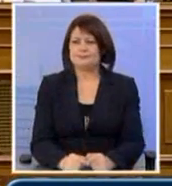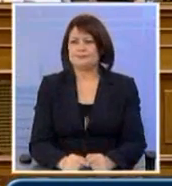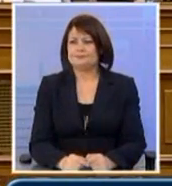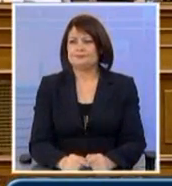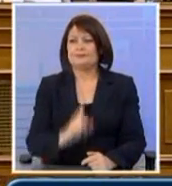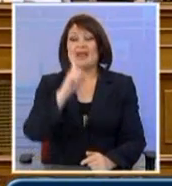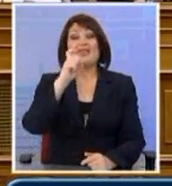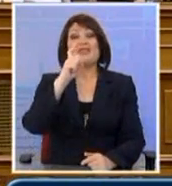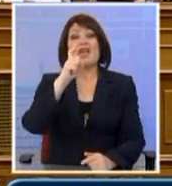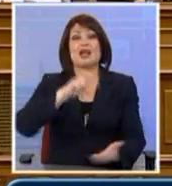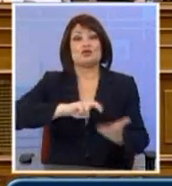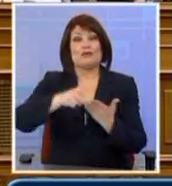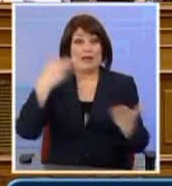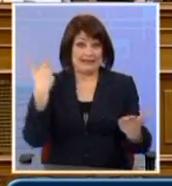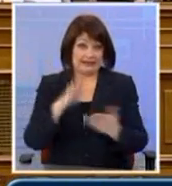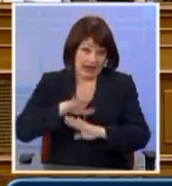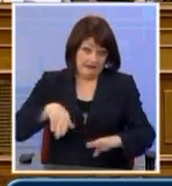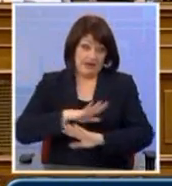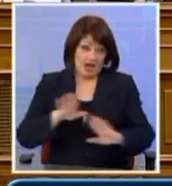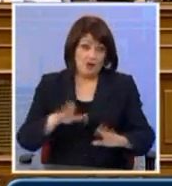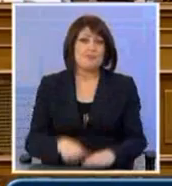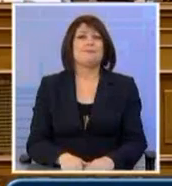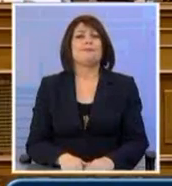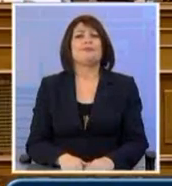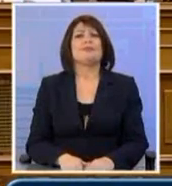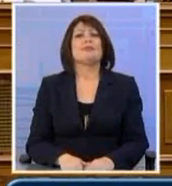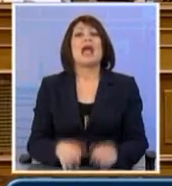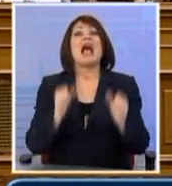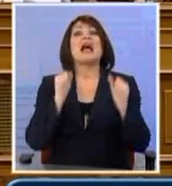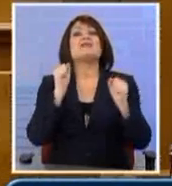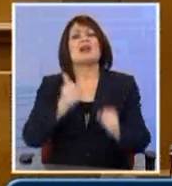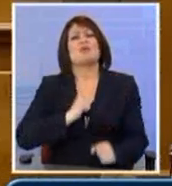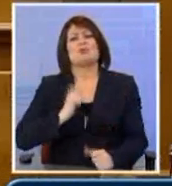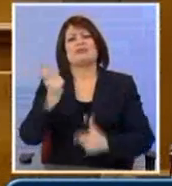Και 10ο βήμα, τελικό, η ασφαλής επάνωδος στις αγορές.